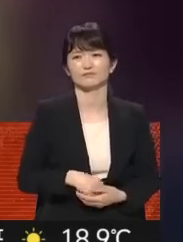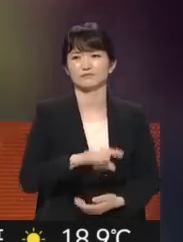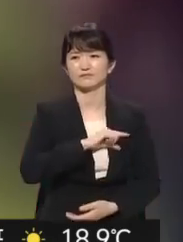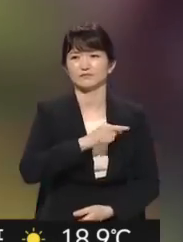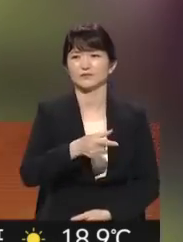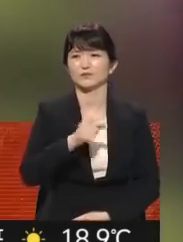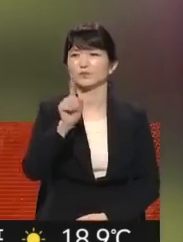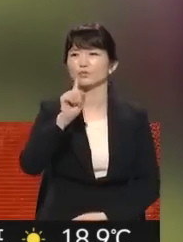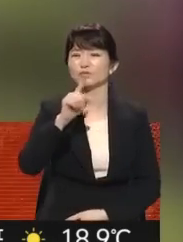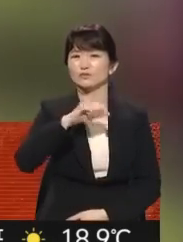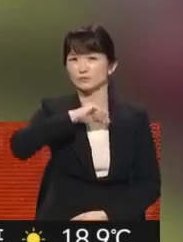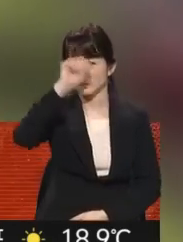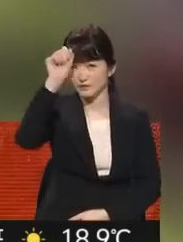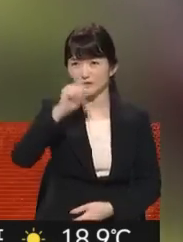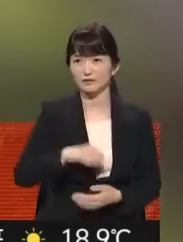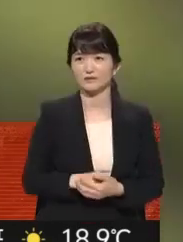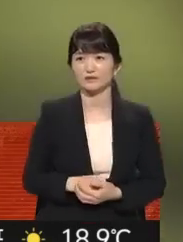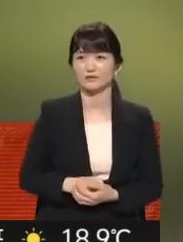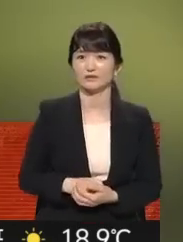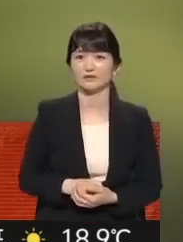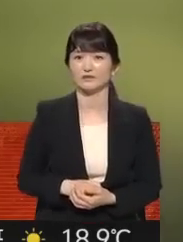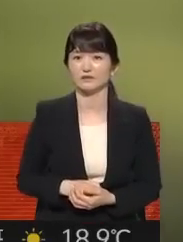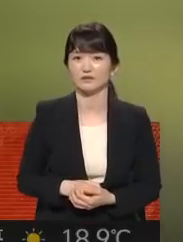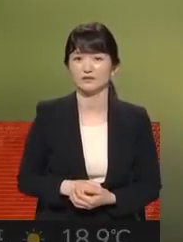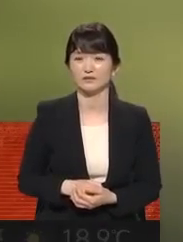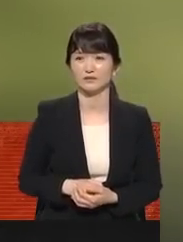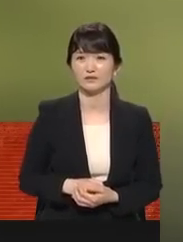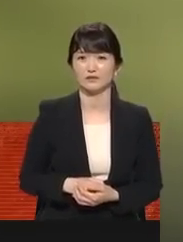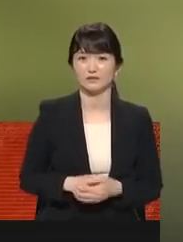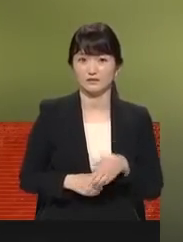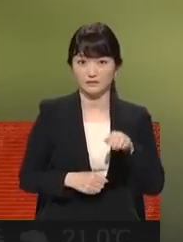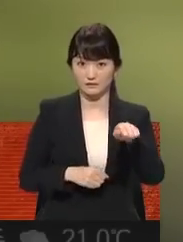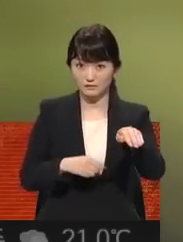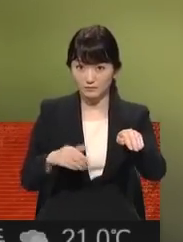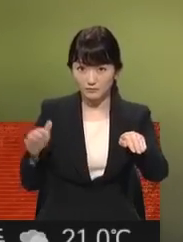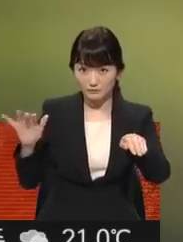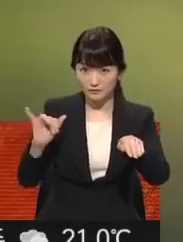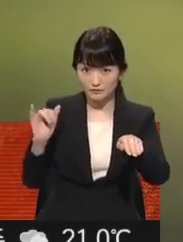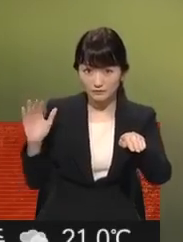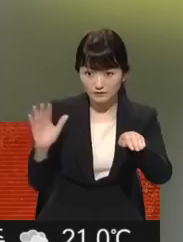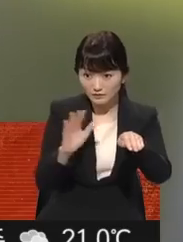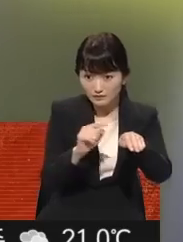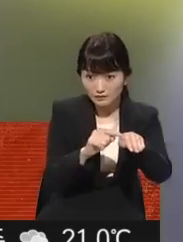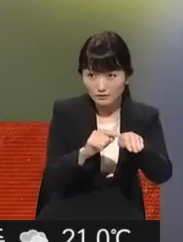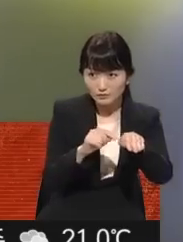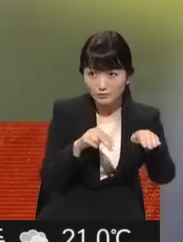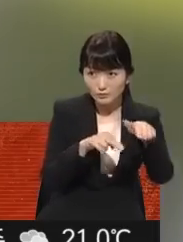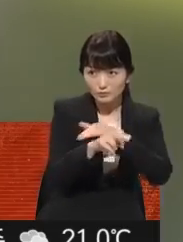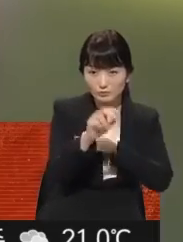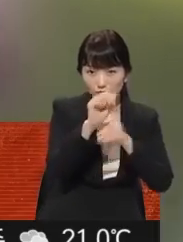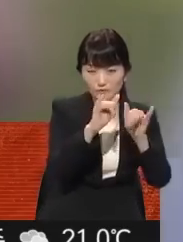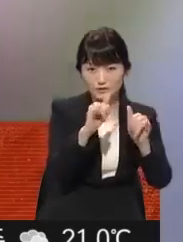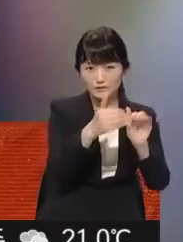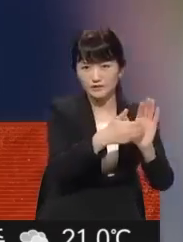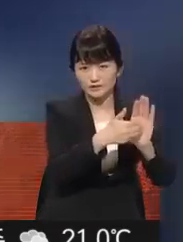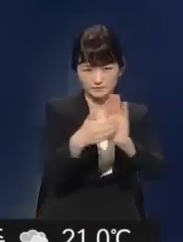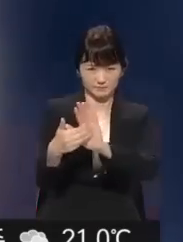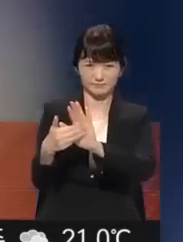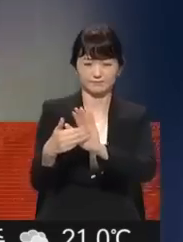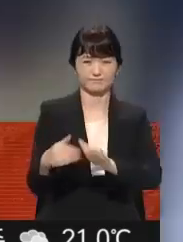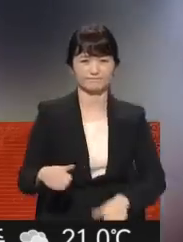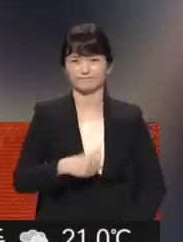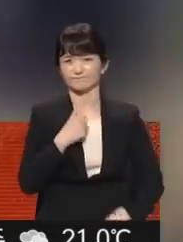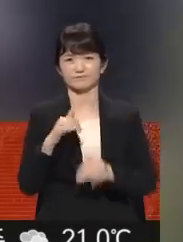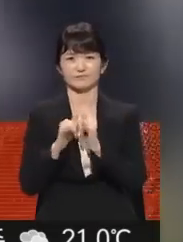딴 거야? 주변에 있던 사람들은 급히 멈춘 차량으로 달려가 봅니다. 그리고 때마침 도망가려던 운전자를 도망 못 가게 막아섭니다. 화가